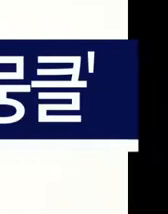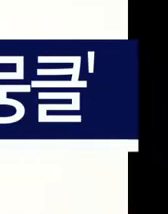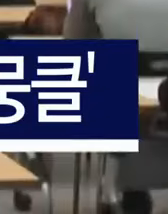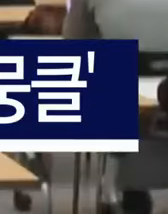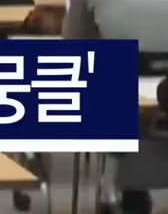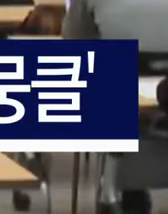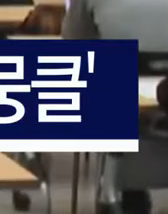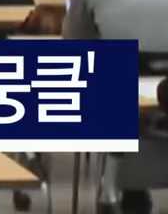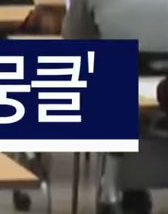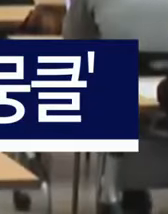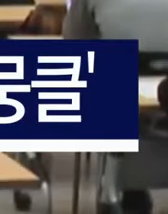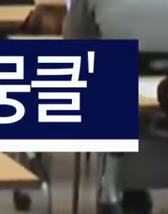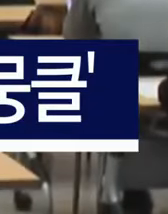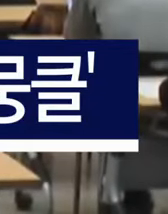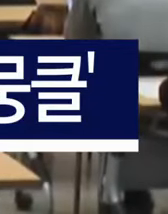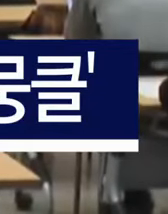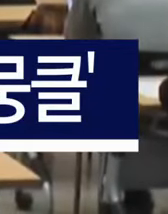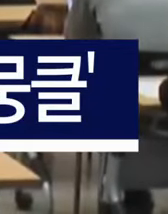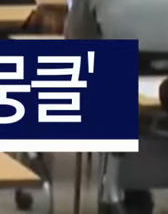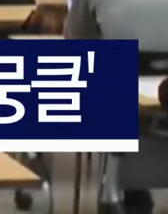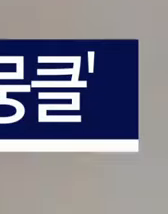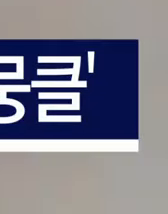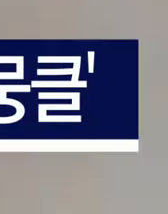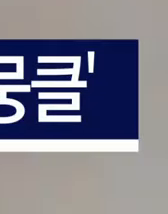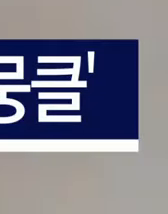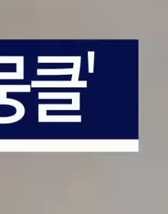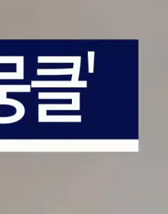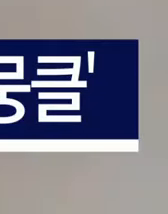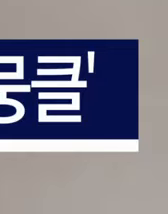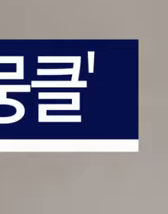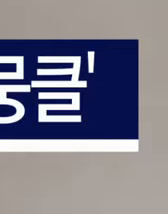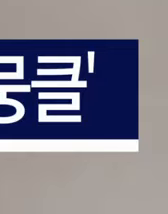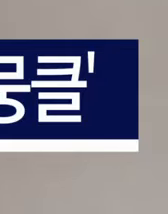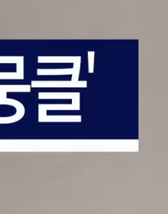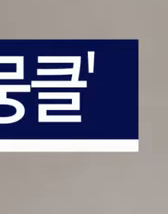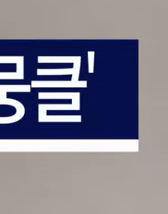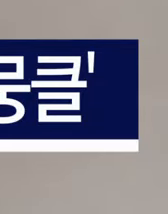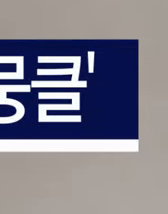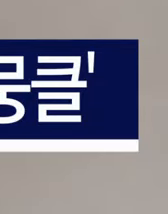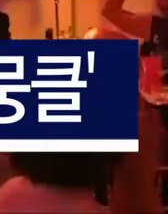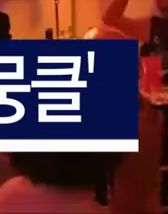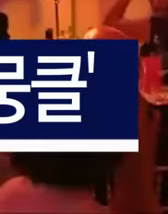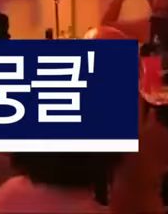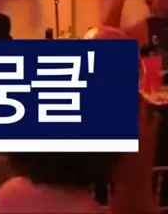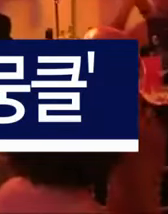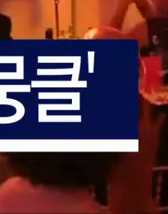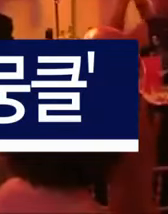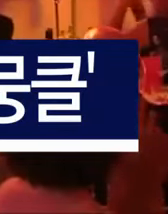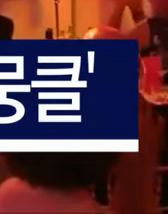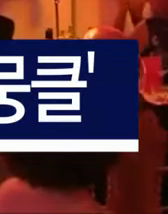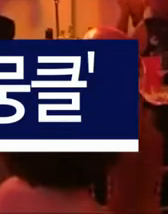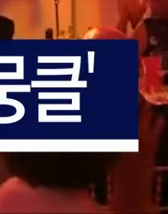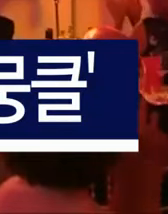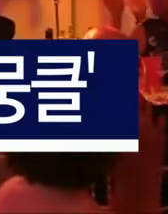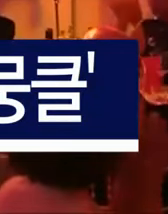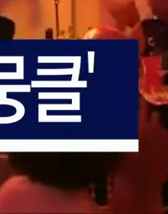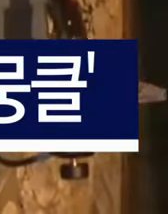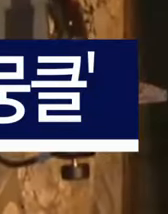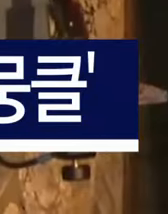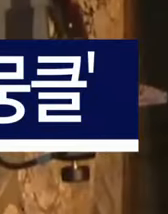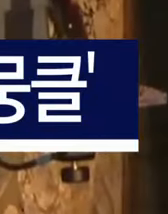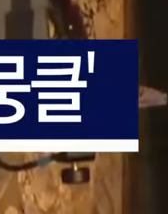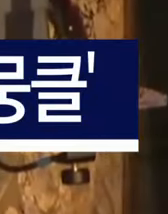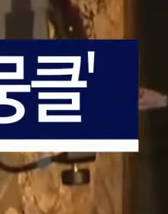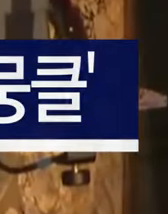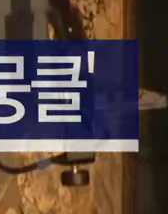연이 깊은 전남에서는 찬사가 이어졌습니다 민들은 김대중 대통의 노벨 평화에 이어 두번째